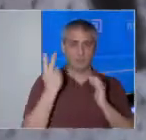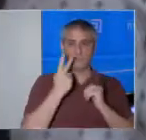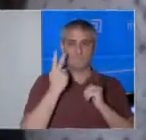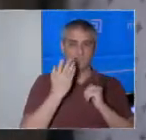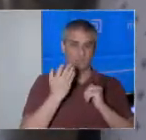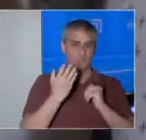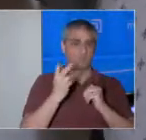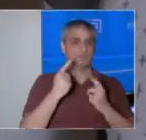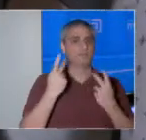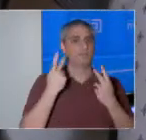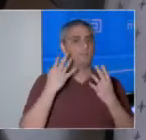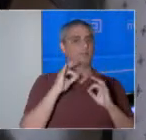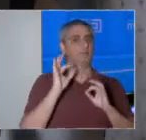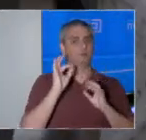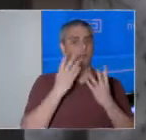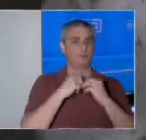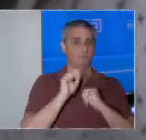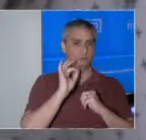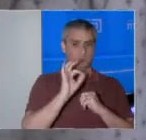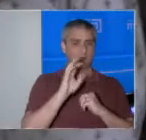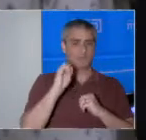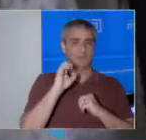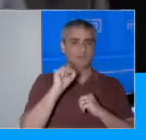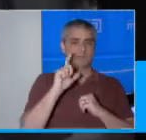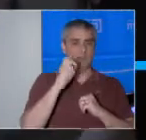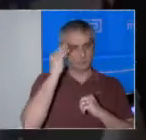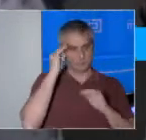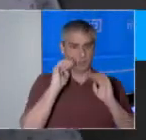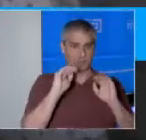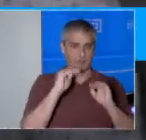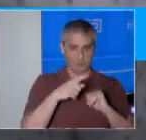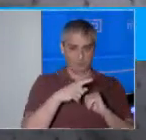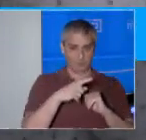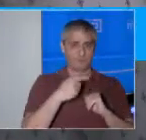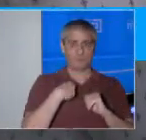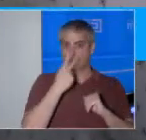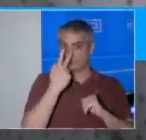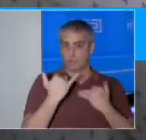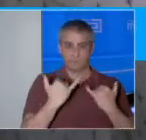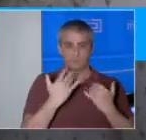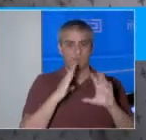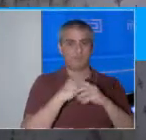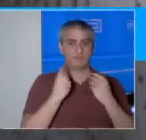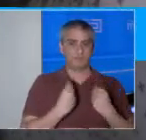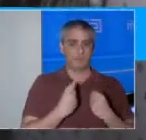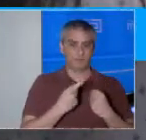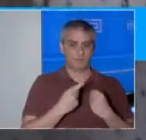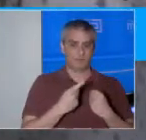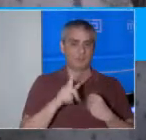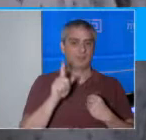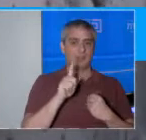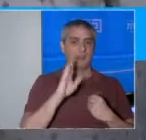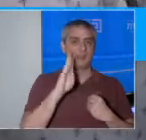וכמובן במעמד של משפחתה של מיכל סלע, זכרה לברכה. אנחנו אומרים עכשיו ערב טוב ללילי בן